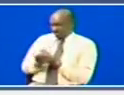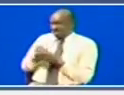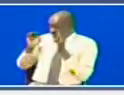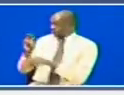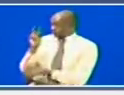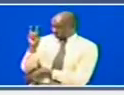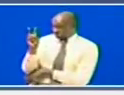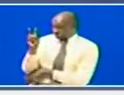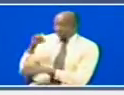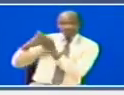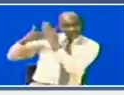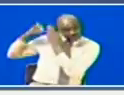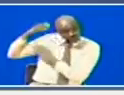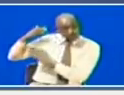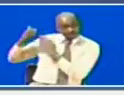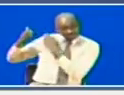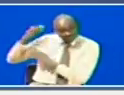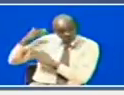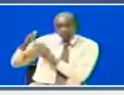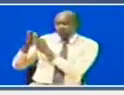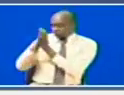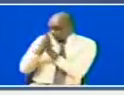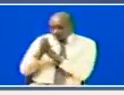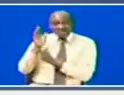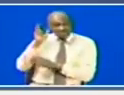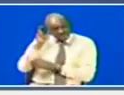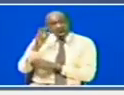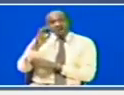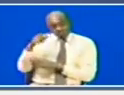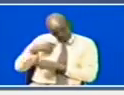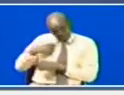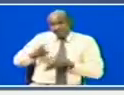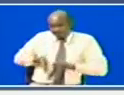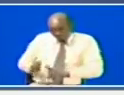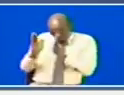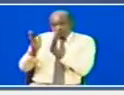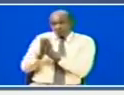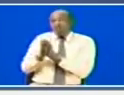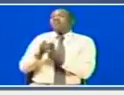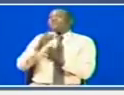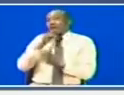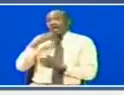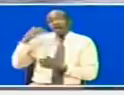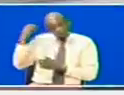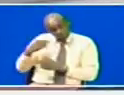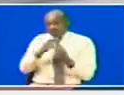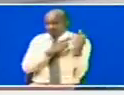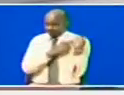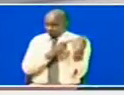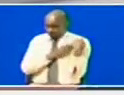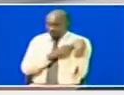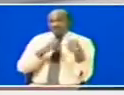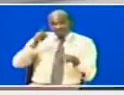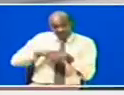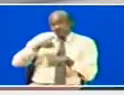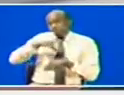ukiangalia hapo kabla, hadithi zingine tunaambiwa, na mimi nimezaliwa katika kizazi ambapo baba alikuwa anajukumika yeye baba.